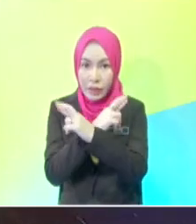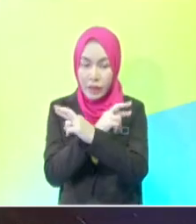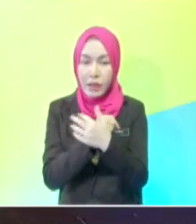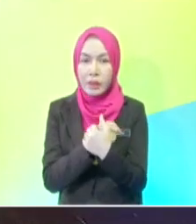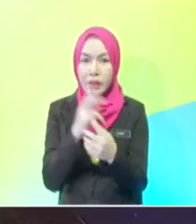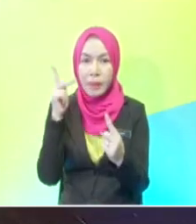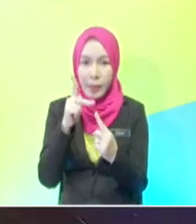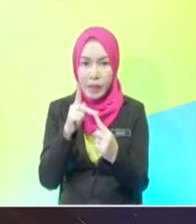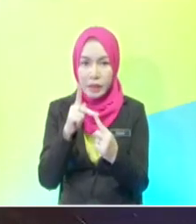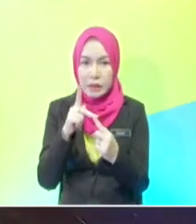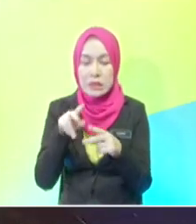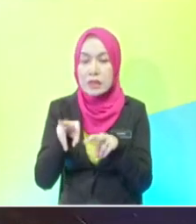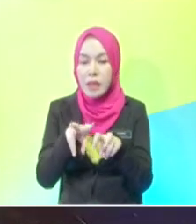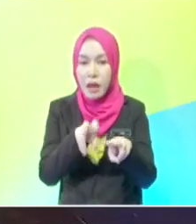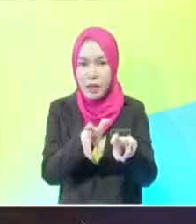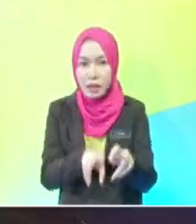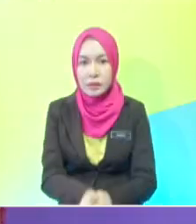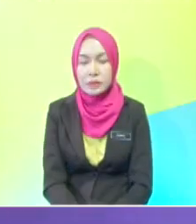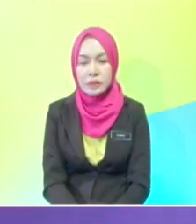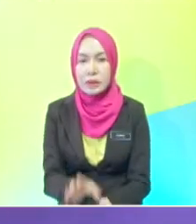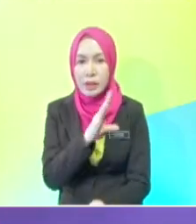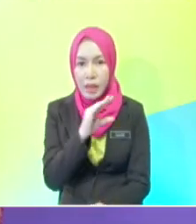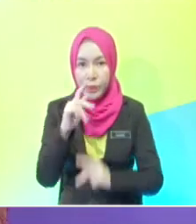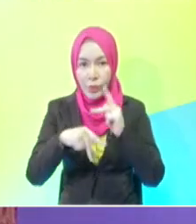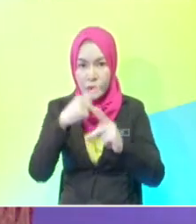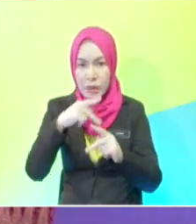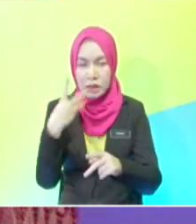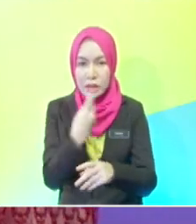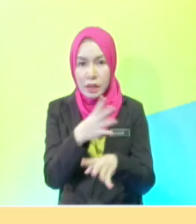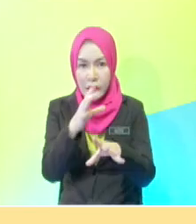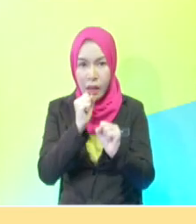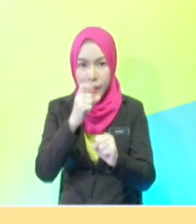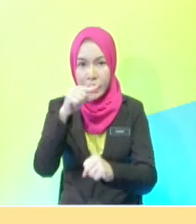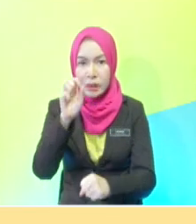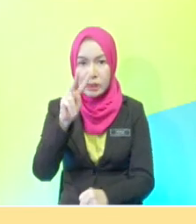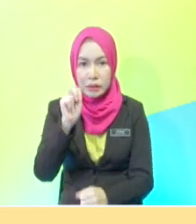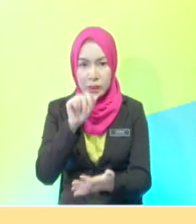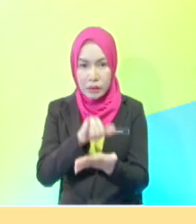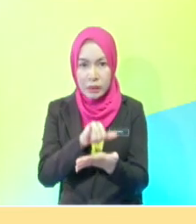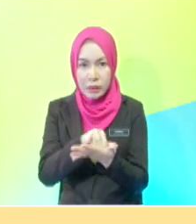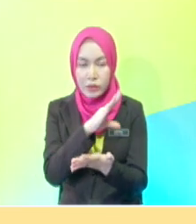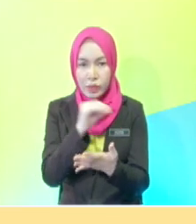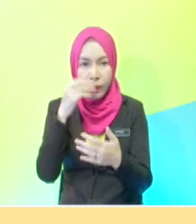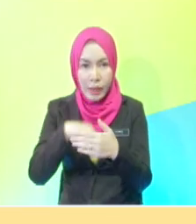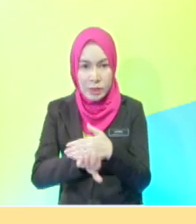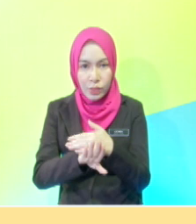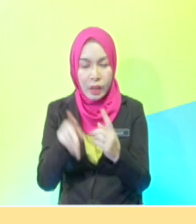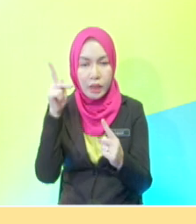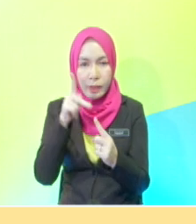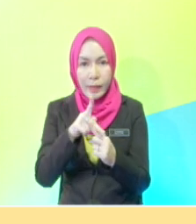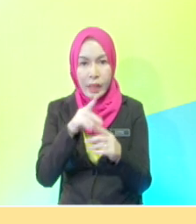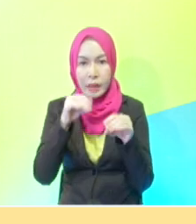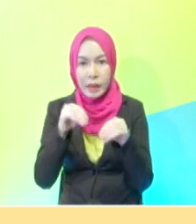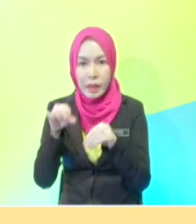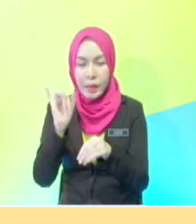serangga dan proses dia adalah kita ambil tersebut kemudian kita masukkan kepada tanaman